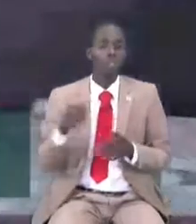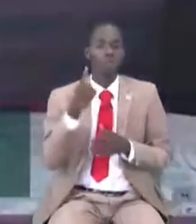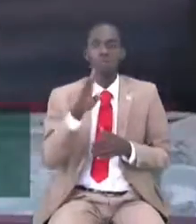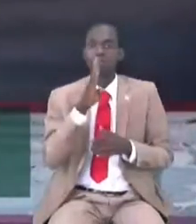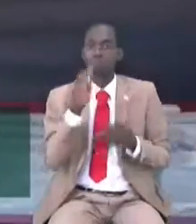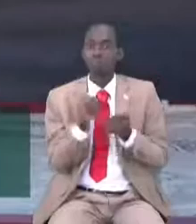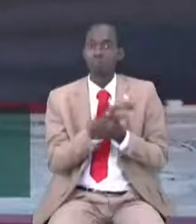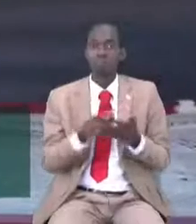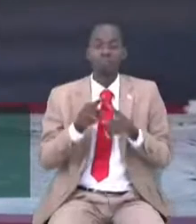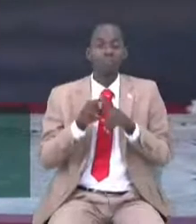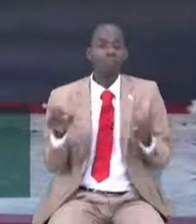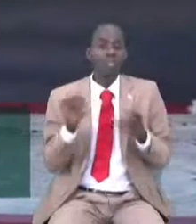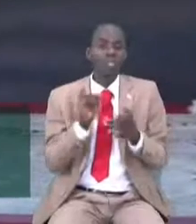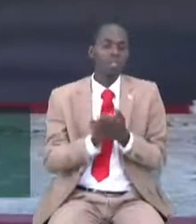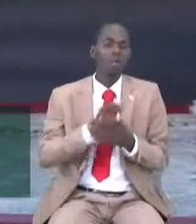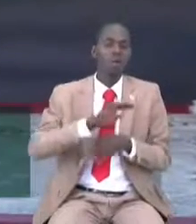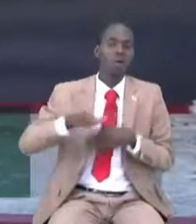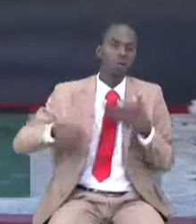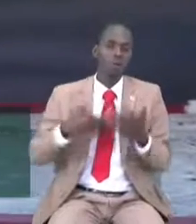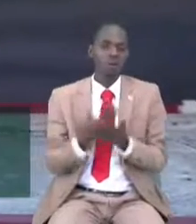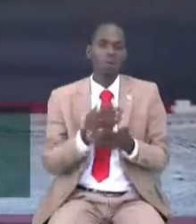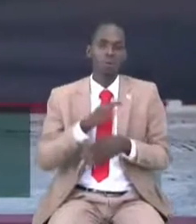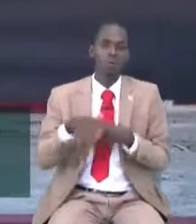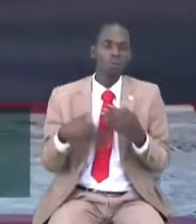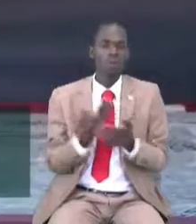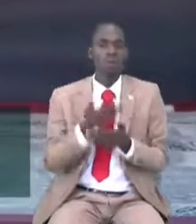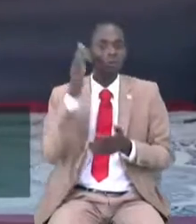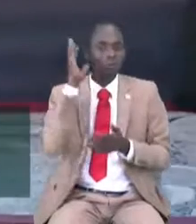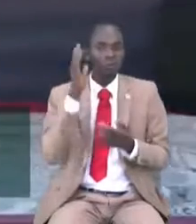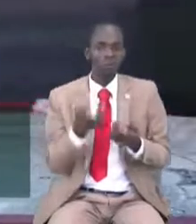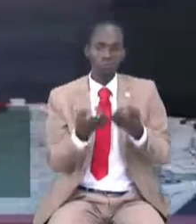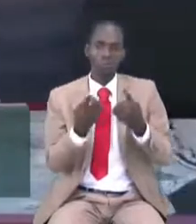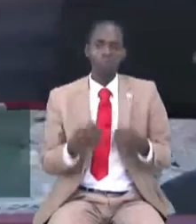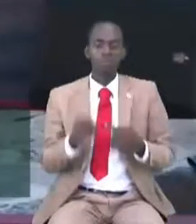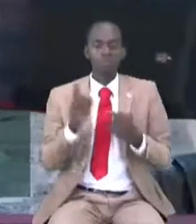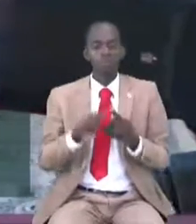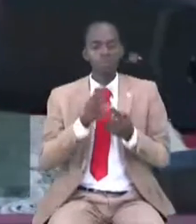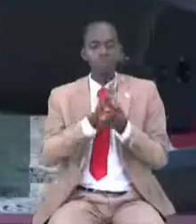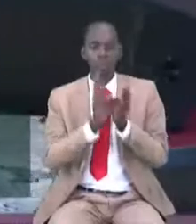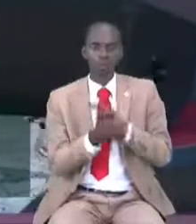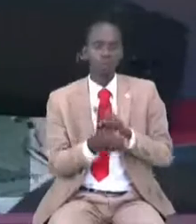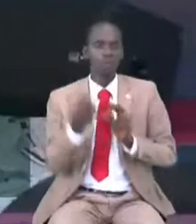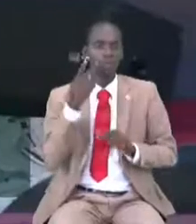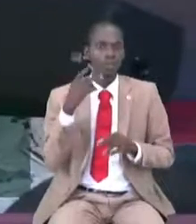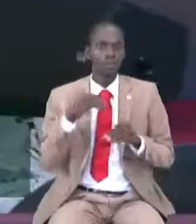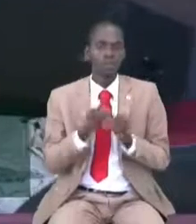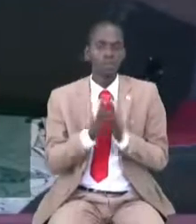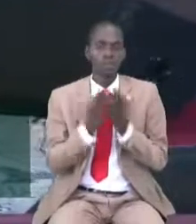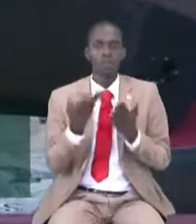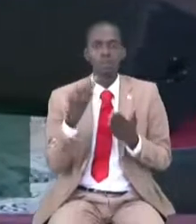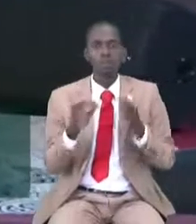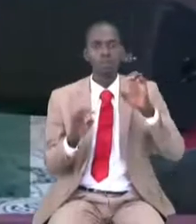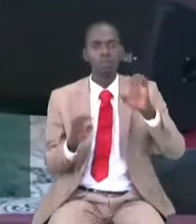que tous arrivent à la repentance. Il nous dit en Ézéchiel 18, verset 32.